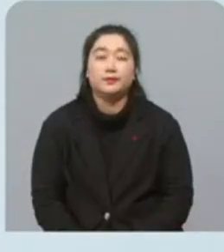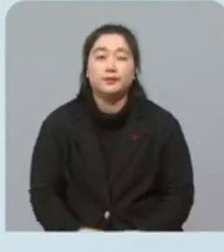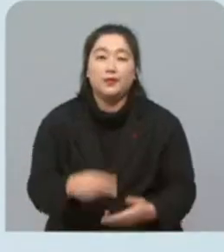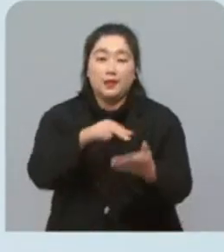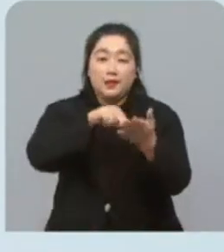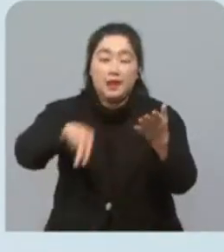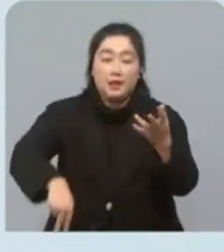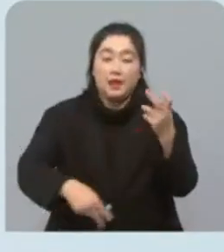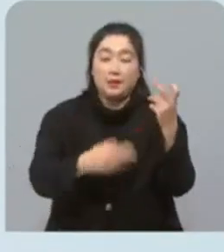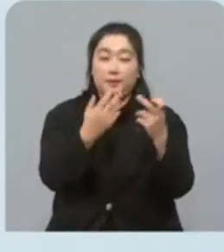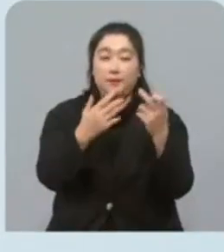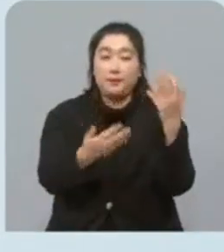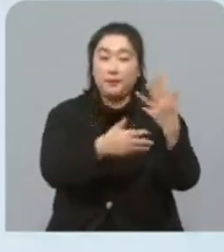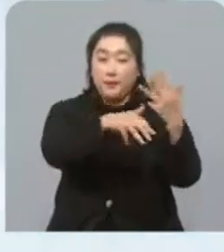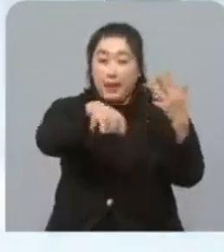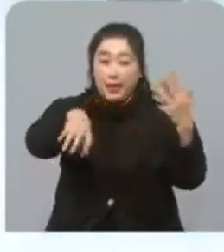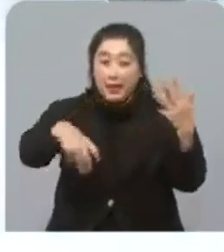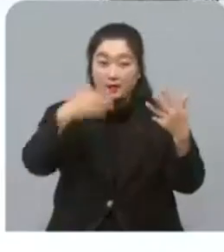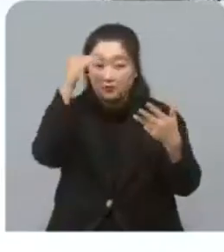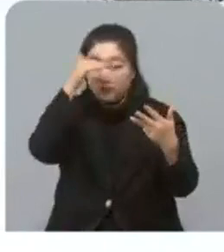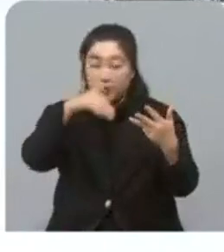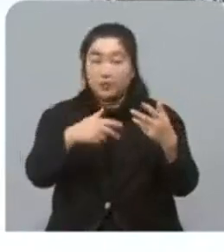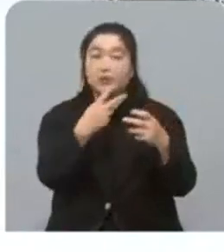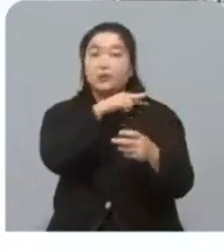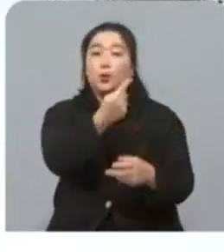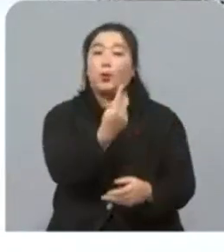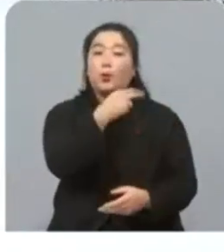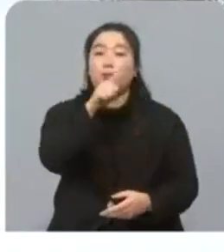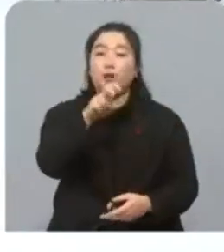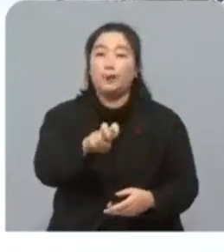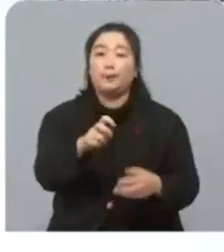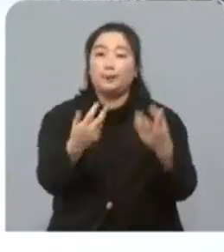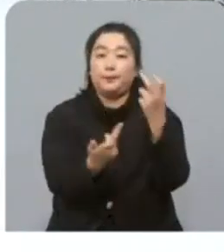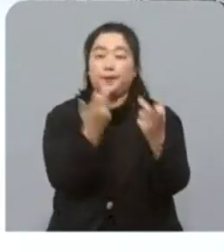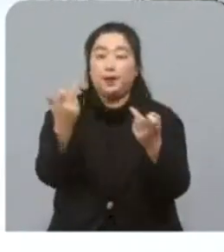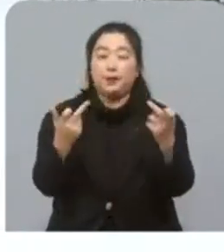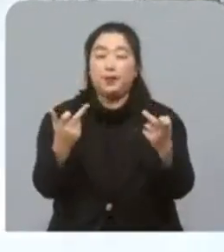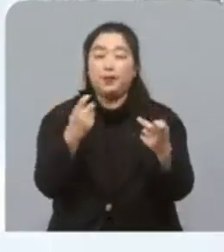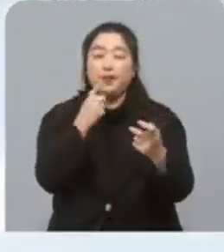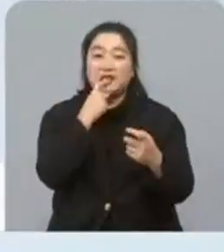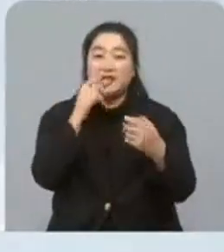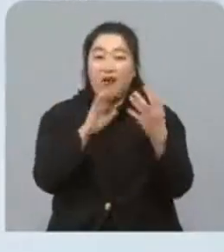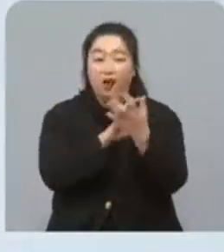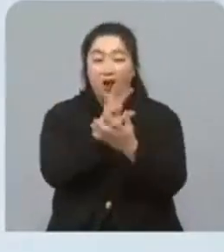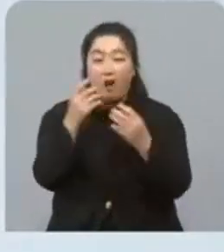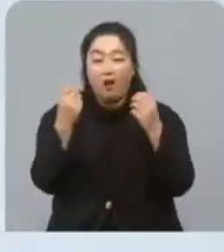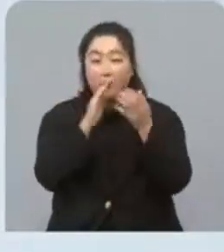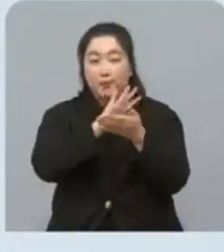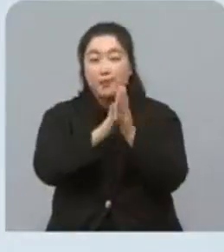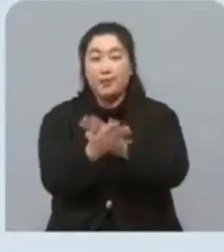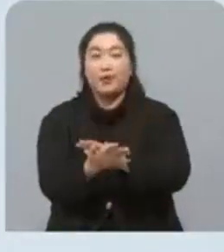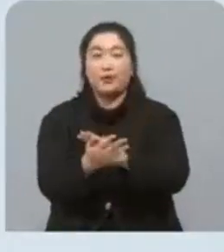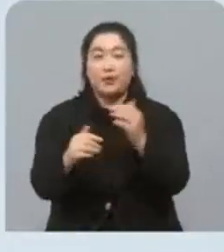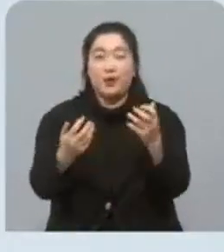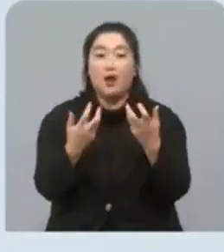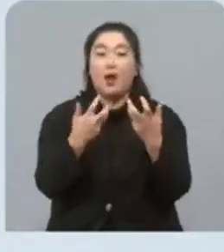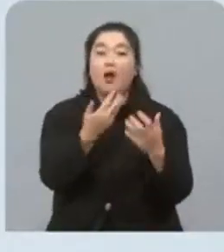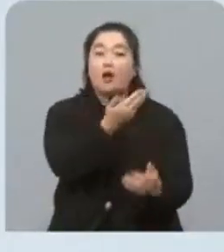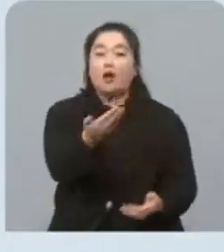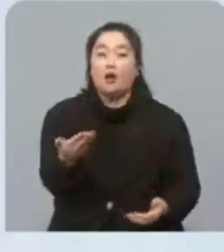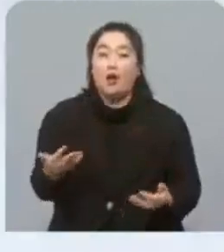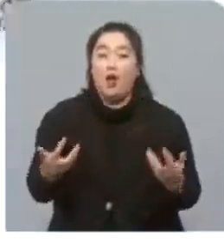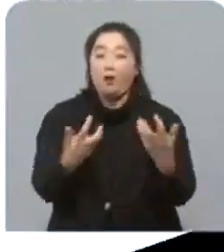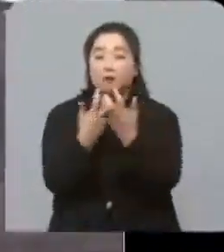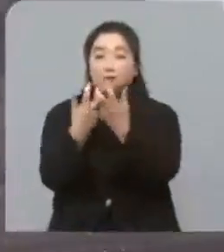단양 팔경 중 하나인 도담 삼봉이 하얀 옷을 입었습니다. 도담 삼봉을 담고 있는 남한강도 꽁꽁